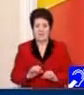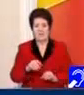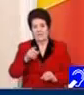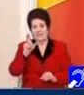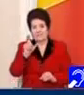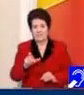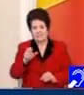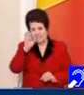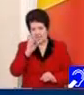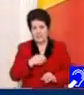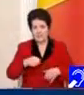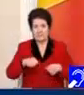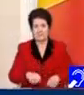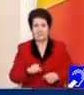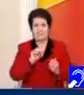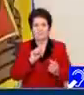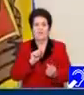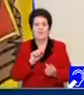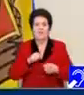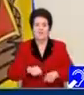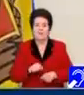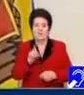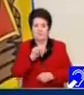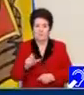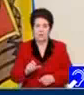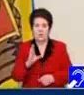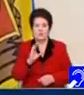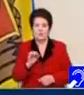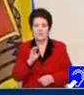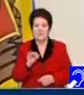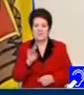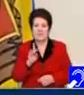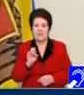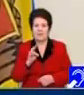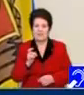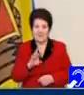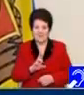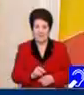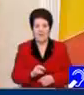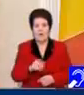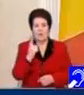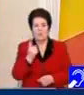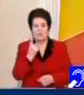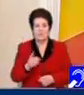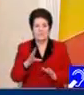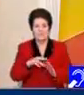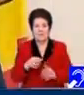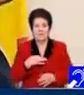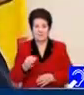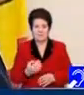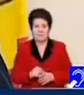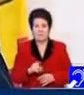democrația, drepturile și libertățile fundamentale ale omului. Suveranitatea, independența, unitatea și integritatea